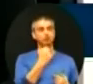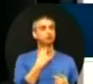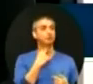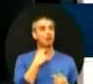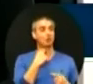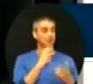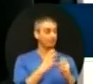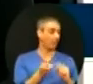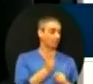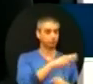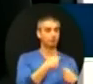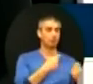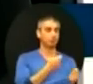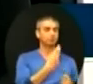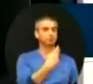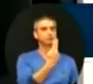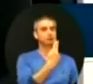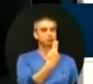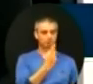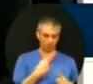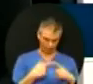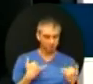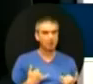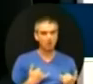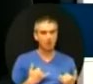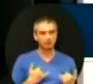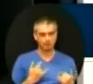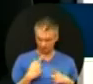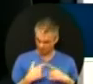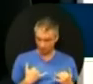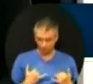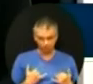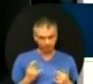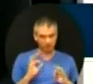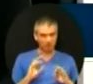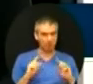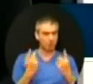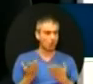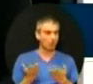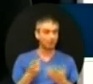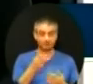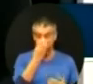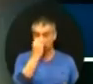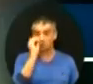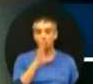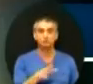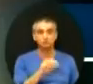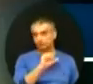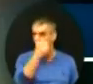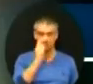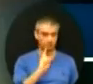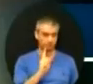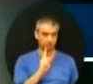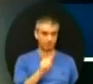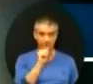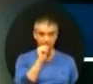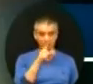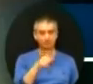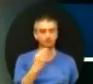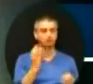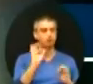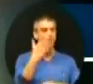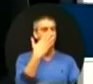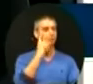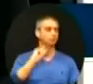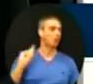אגורות, ולמושבניקים הם מכרו מים ב-2 שקלים, עד היום, דרך אגב, עד עכשיו עד רגע הזה זה קורה, וזאת חוצפה ממדרגה הראשונה, המים זה משאב